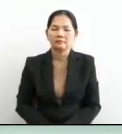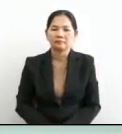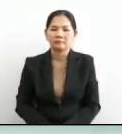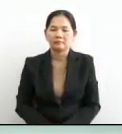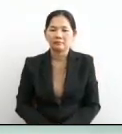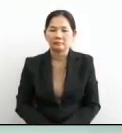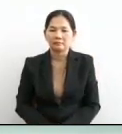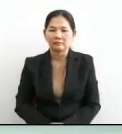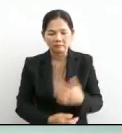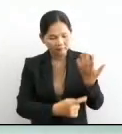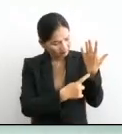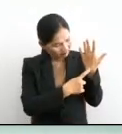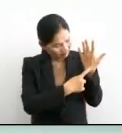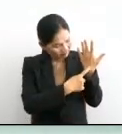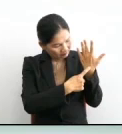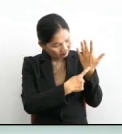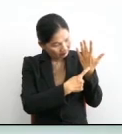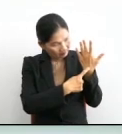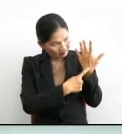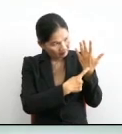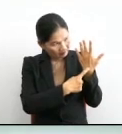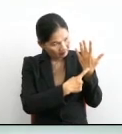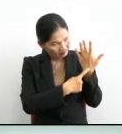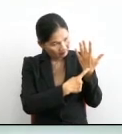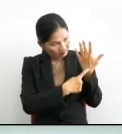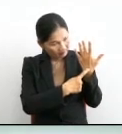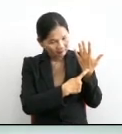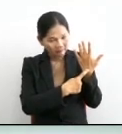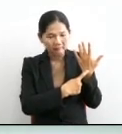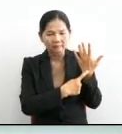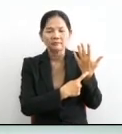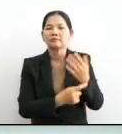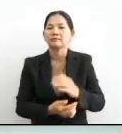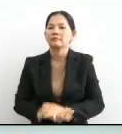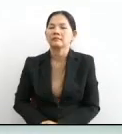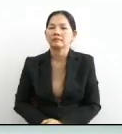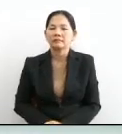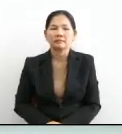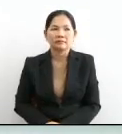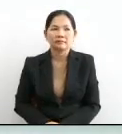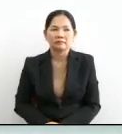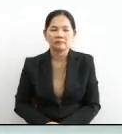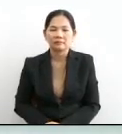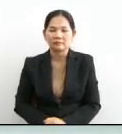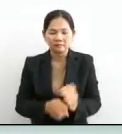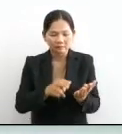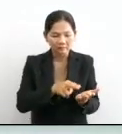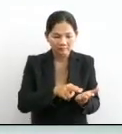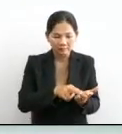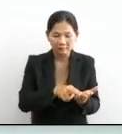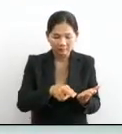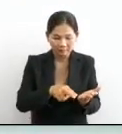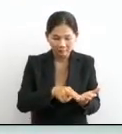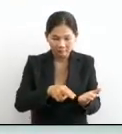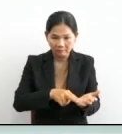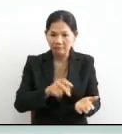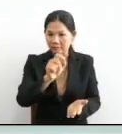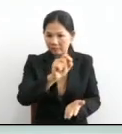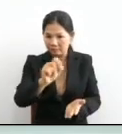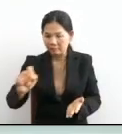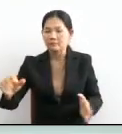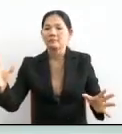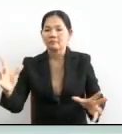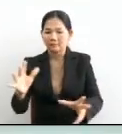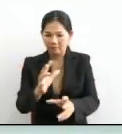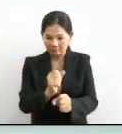chà con sao xây dựng nhạc khám chàm con sẽ xây dựng nhà khăn hơi chàm chẳng ạ tập bọt đài con sẽ xây ní chà cứ